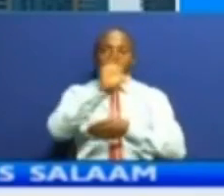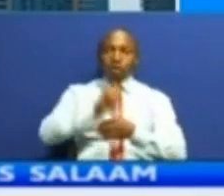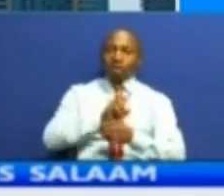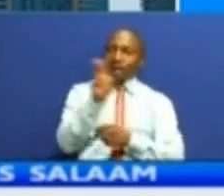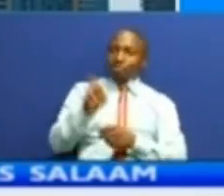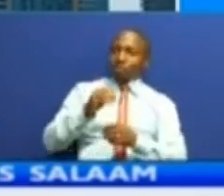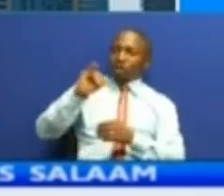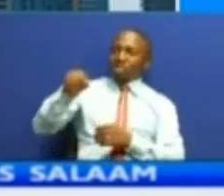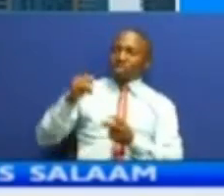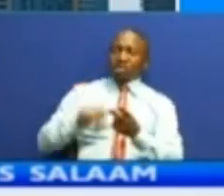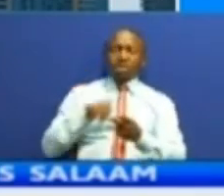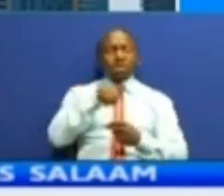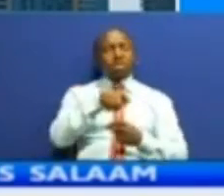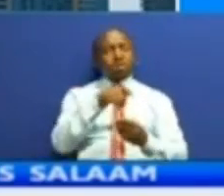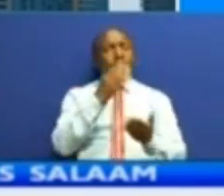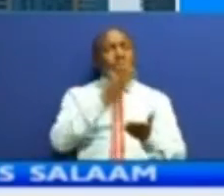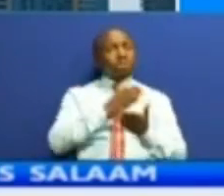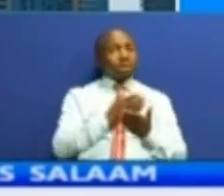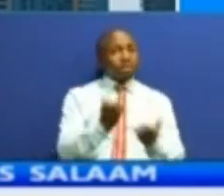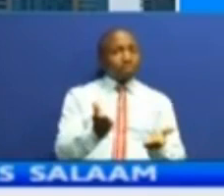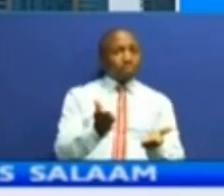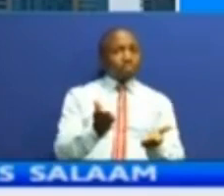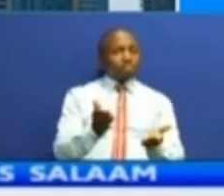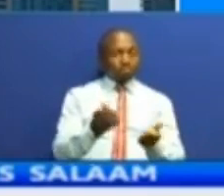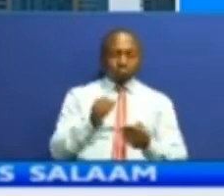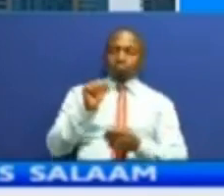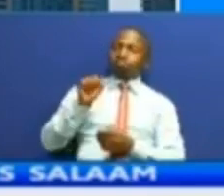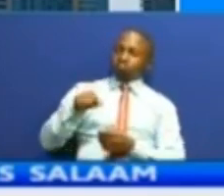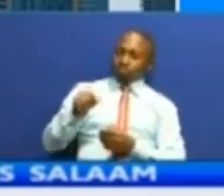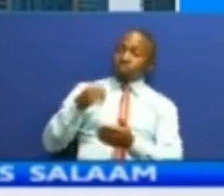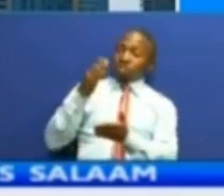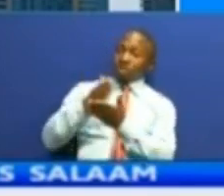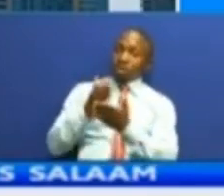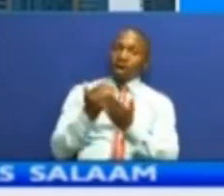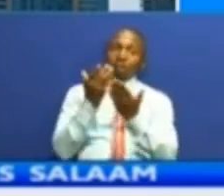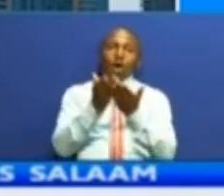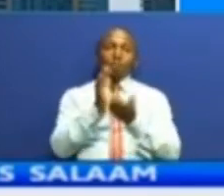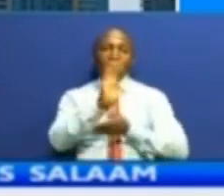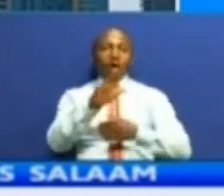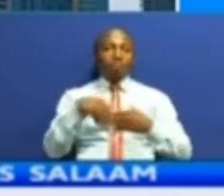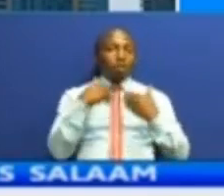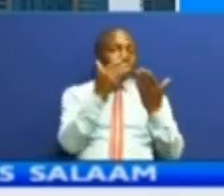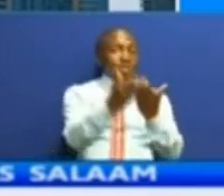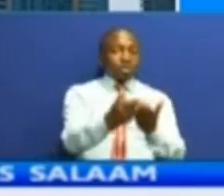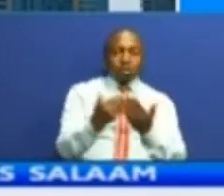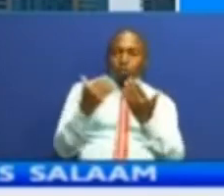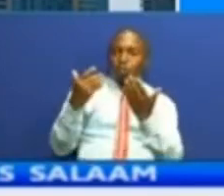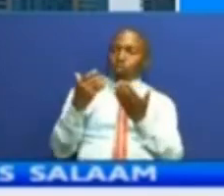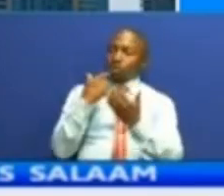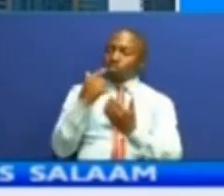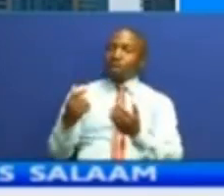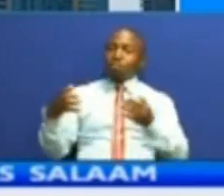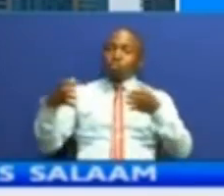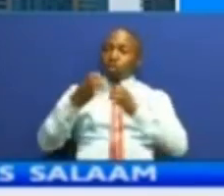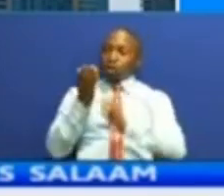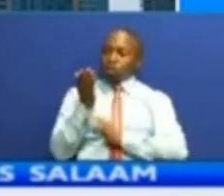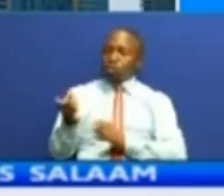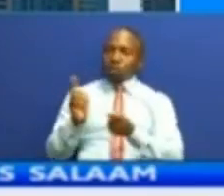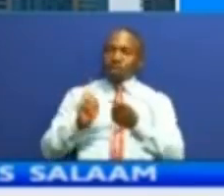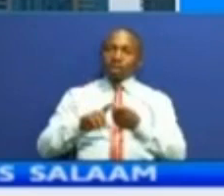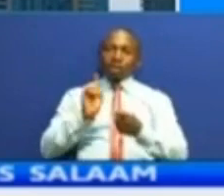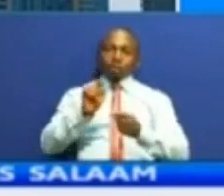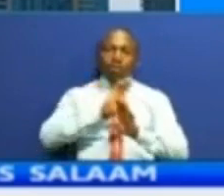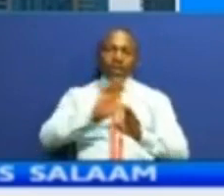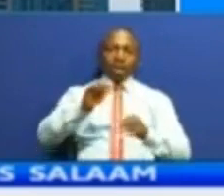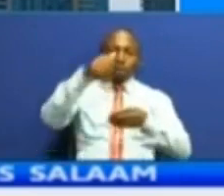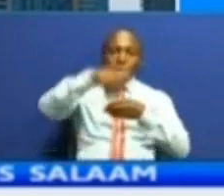Hiyo ilitimia. Hiyo ilitimia, maombi yao waliowasilisha kuomba mkutano huu yalikuwa na yamesainiwa